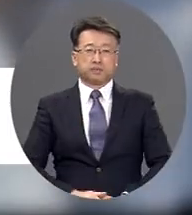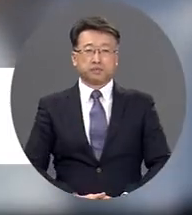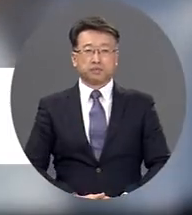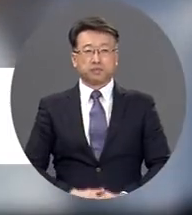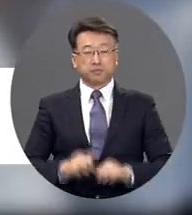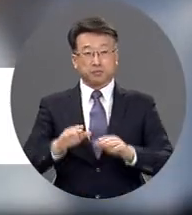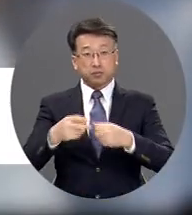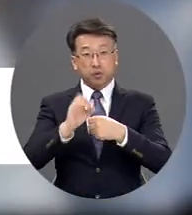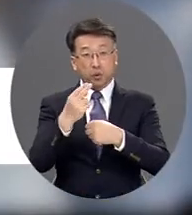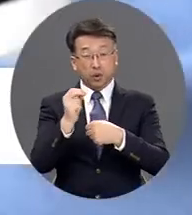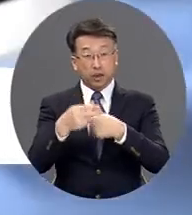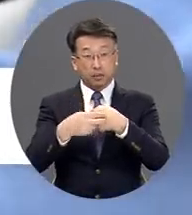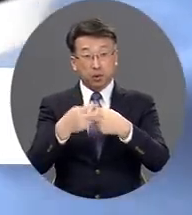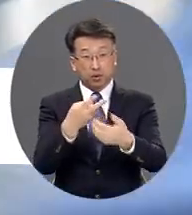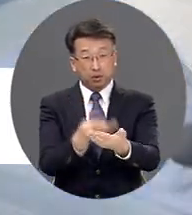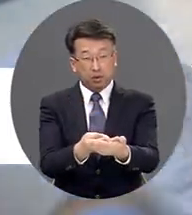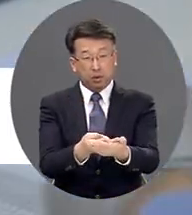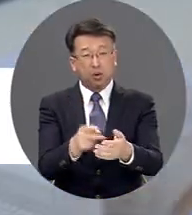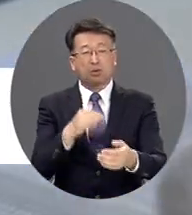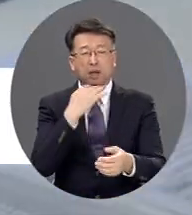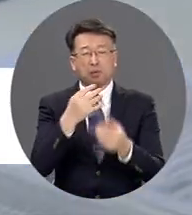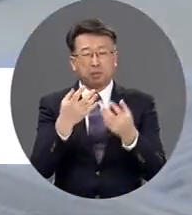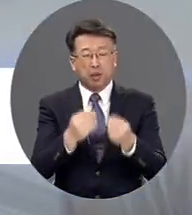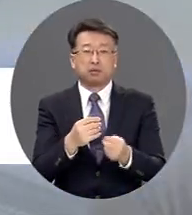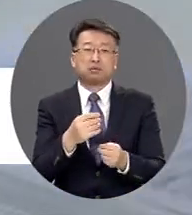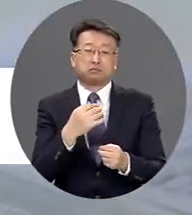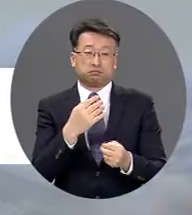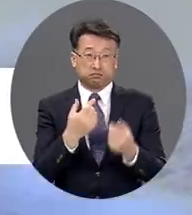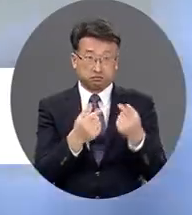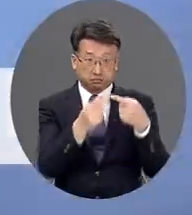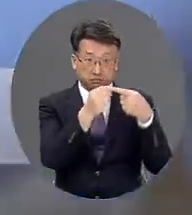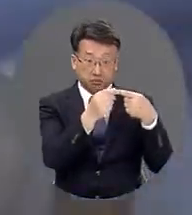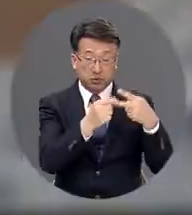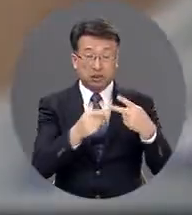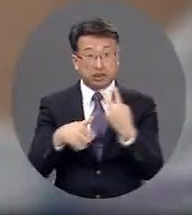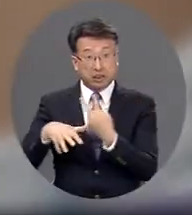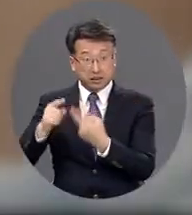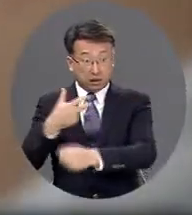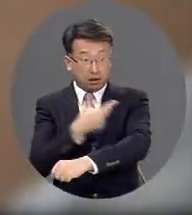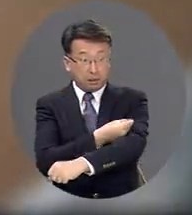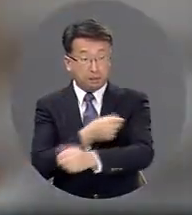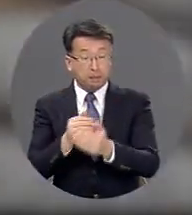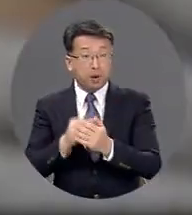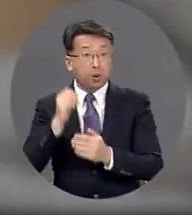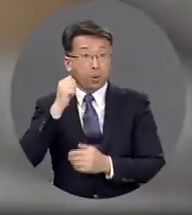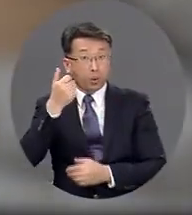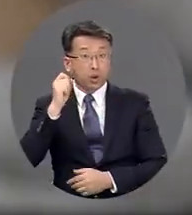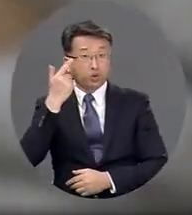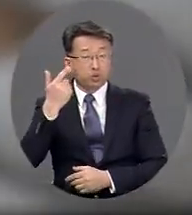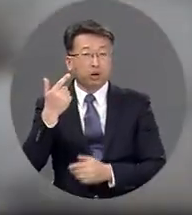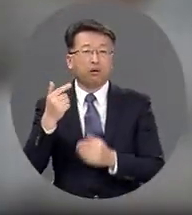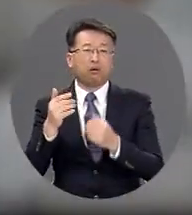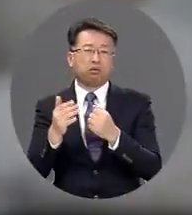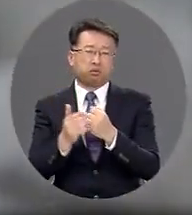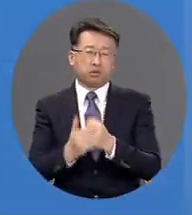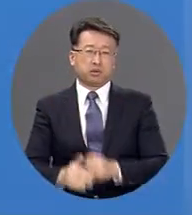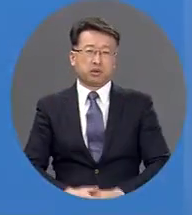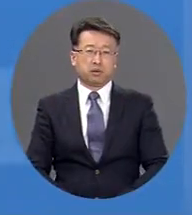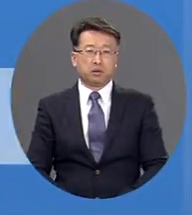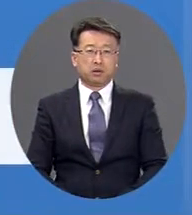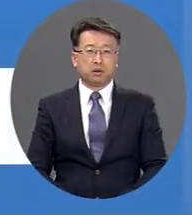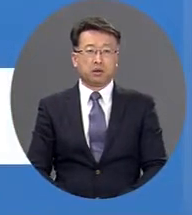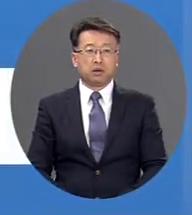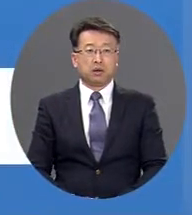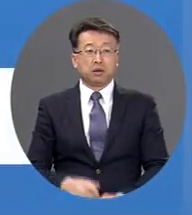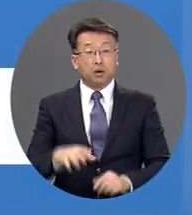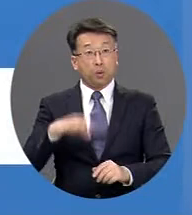요양병원 입원 환자 대부분이 고령인 위험군인데다 2차 접종을 받은 지 5, 6개월이 지났기 때문입니다.